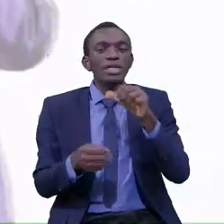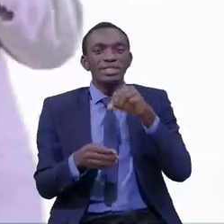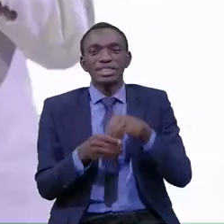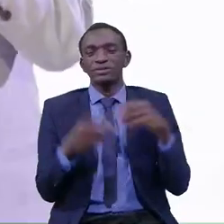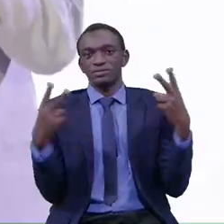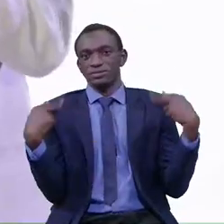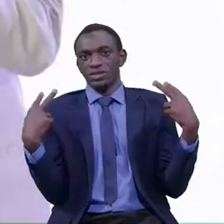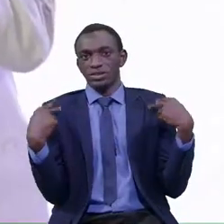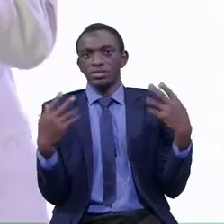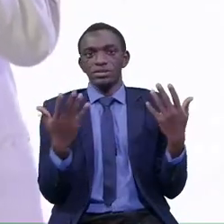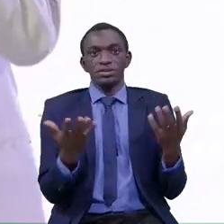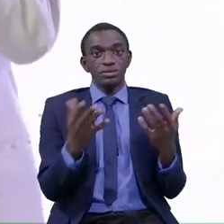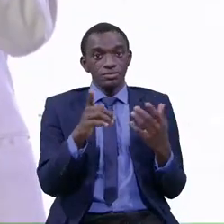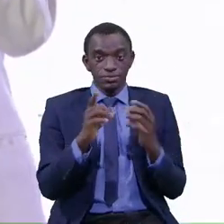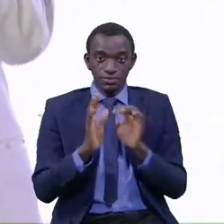Disons maintenant,